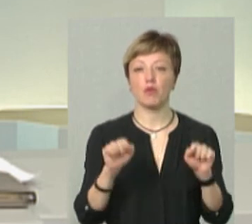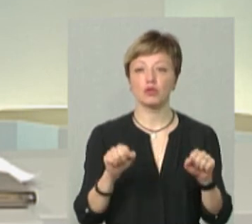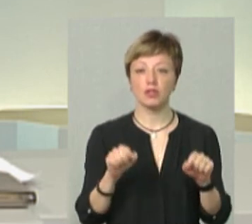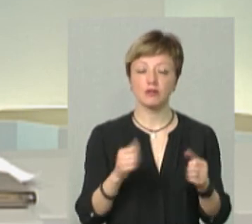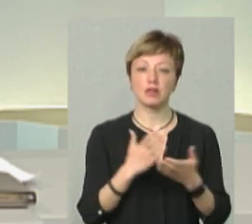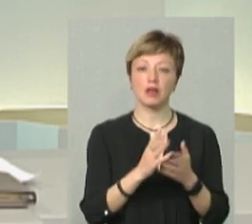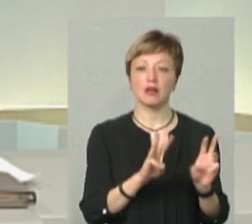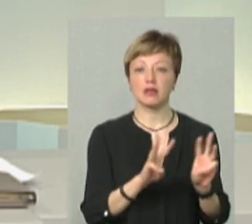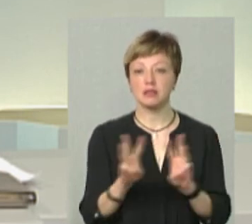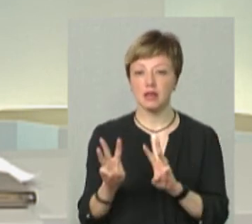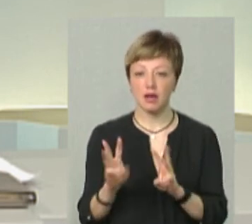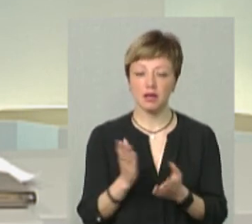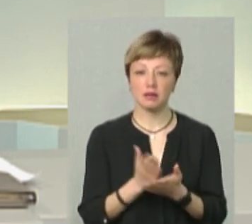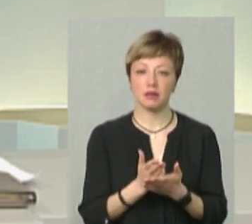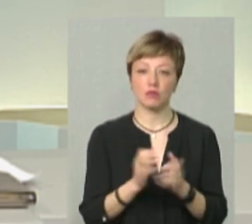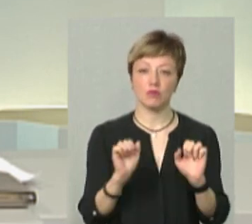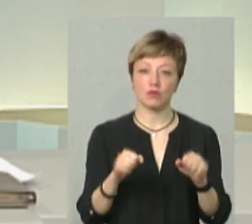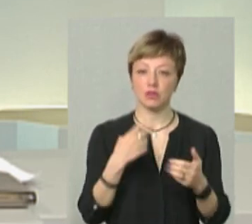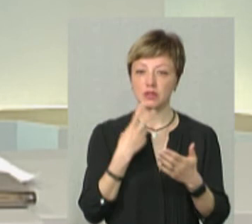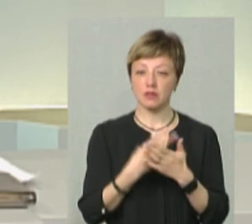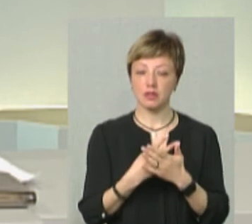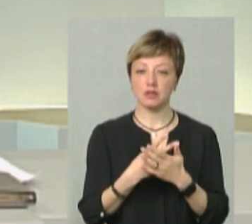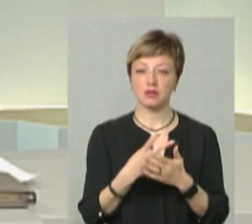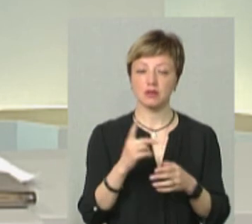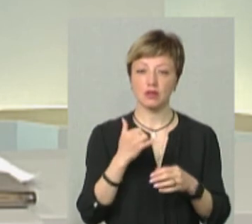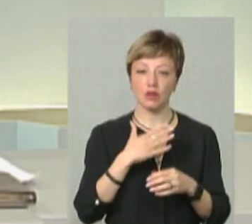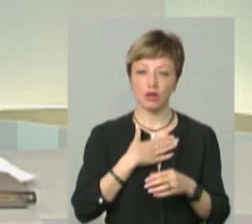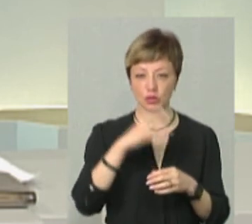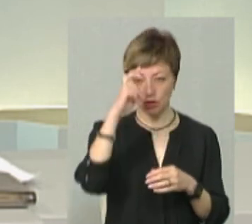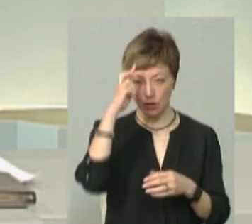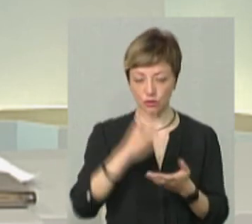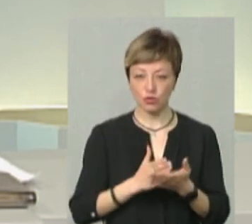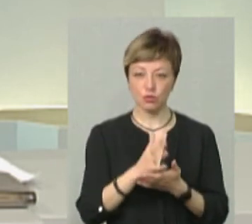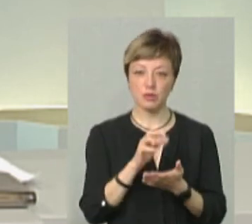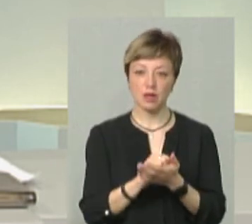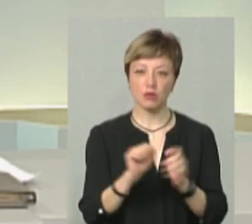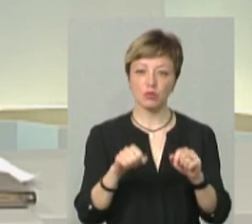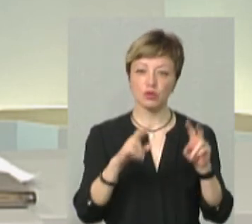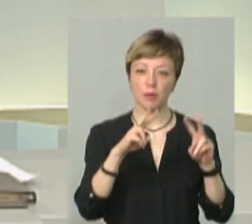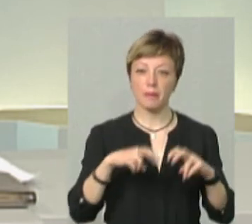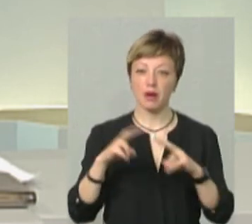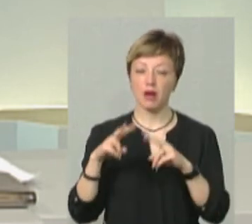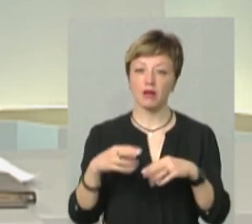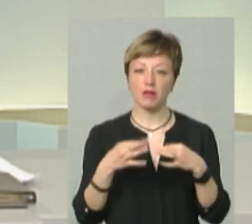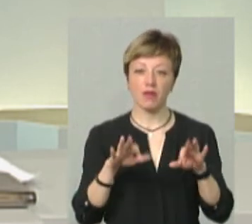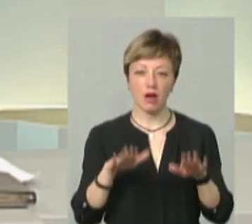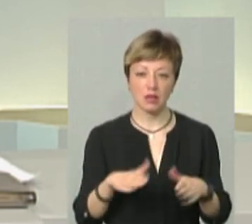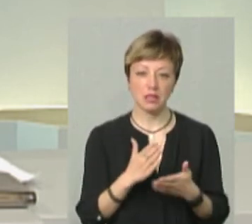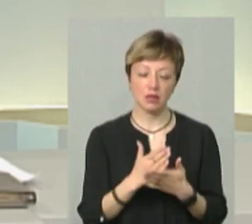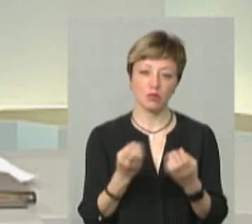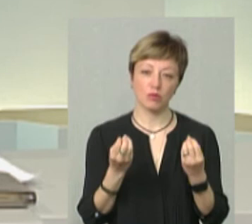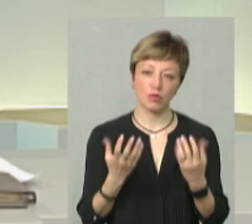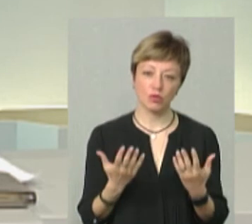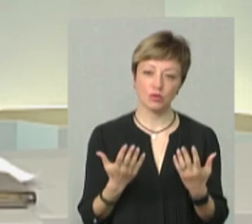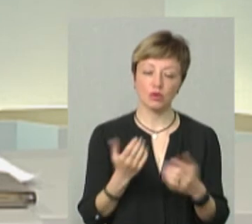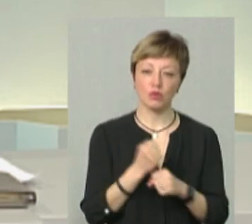можливості є. На сайтах можна дивитися, навіть на порталі нашому Державної служби зайнятості можна переглянути вакансії, наявні є. Але простіше